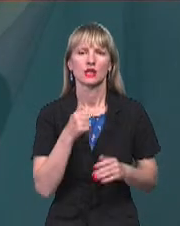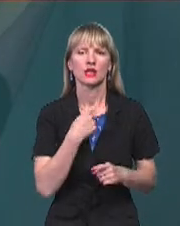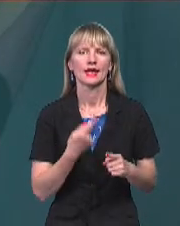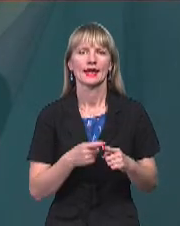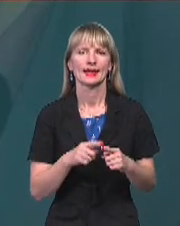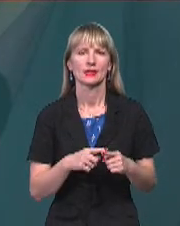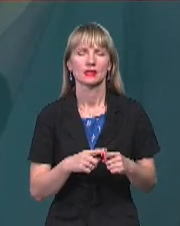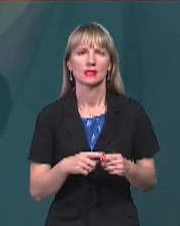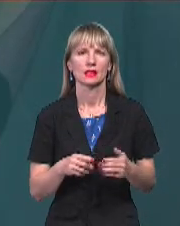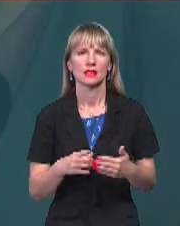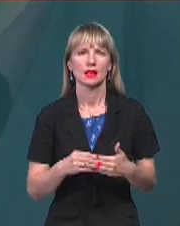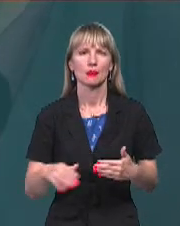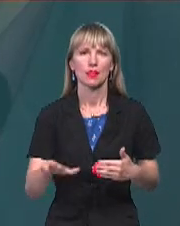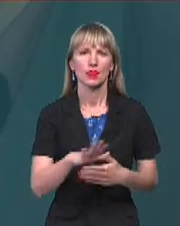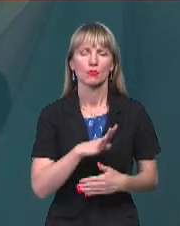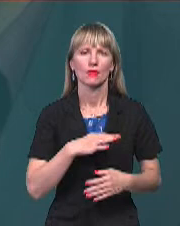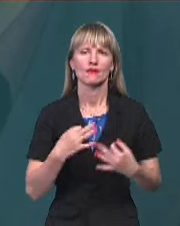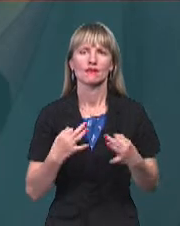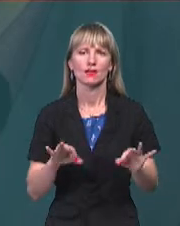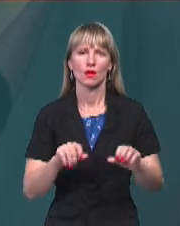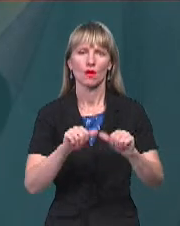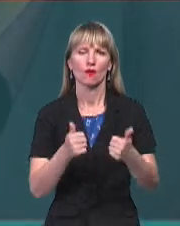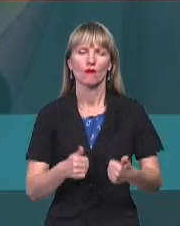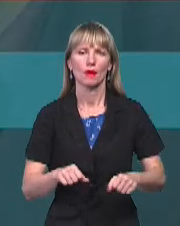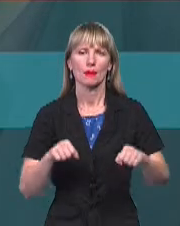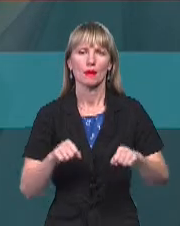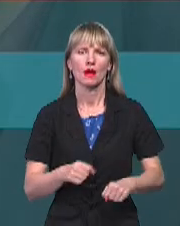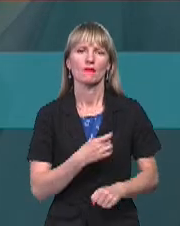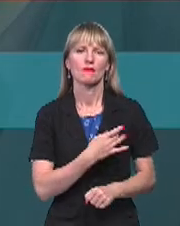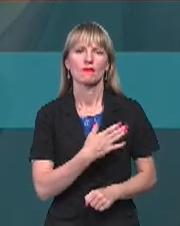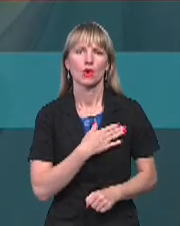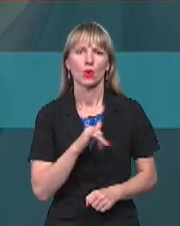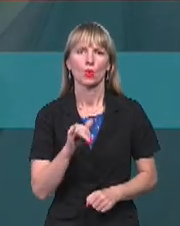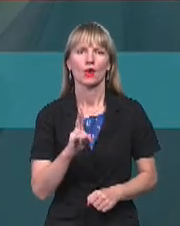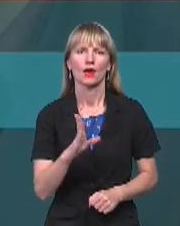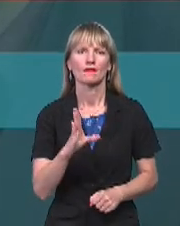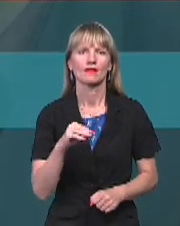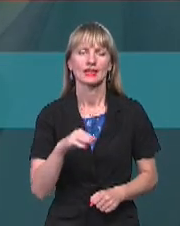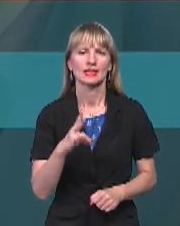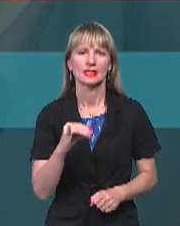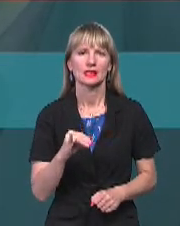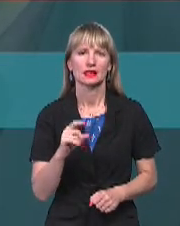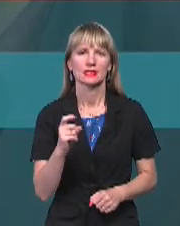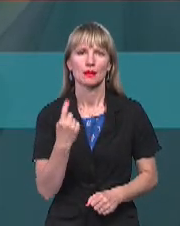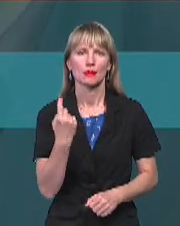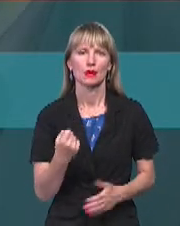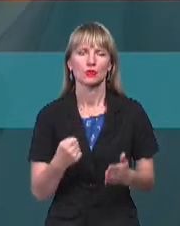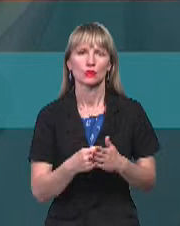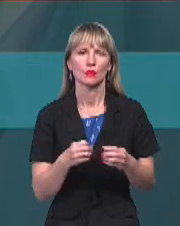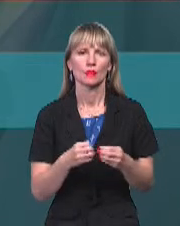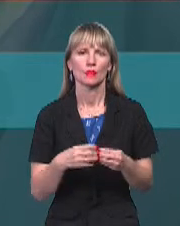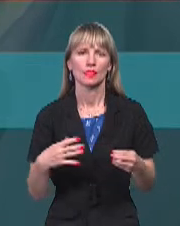були вільні. Оформили право власності на них у квітні, там з 1 по